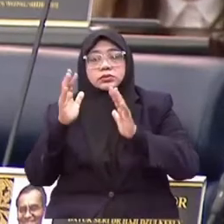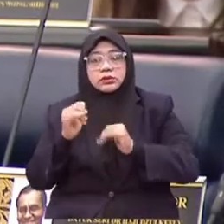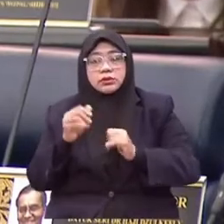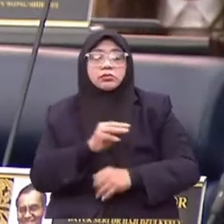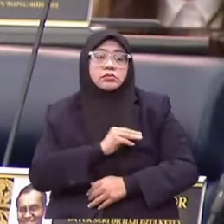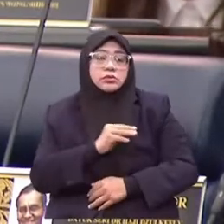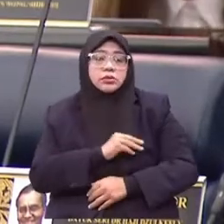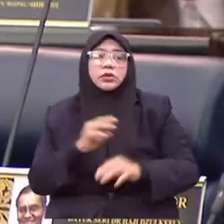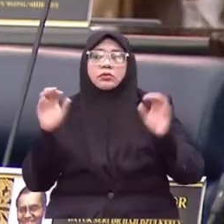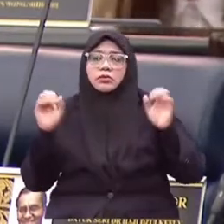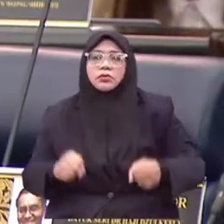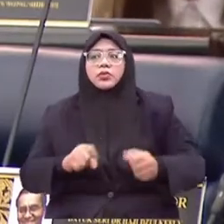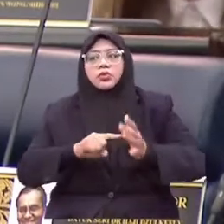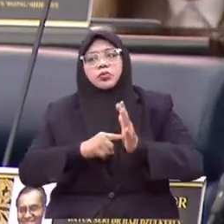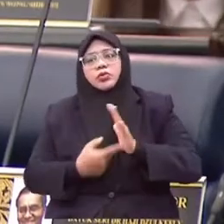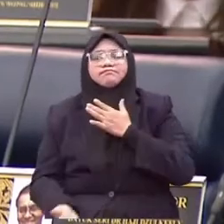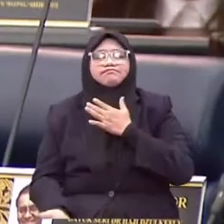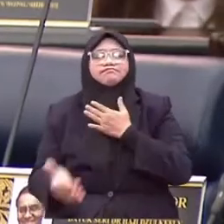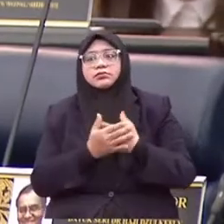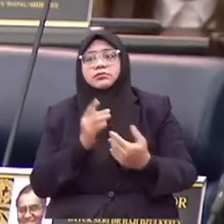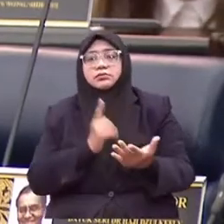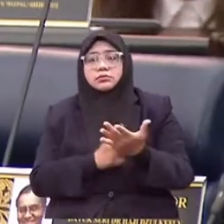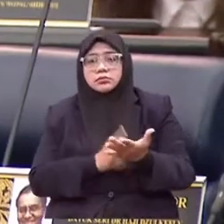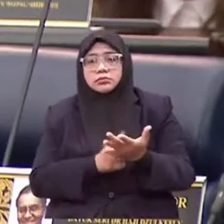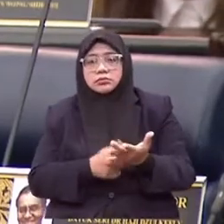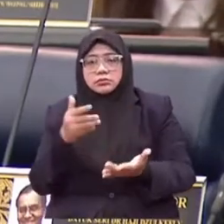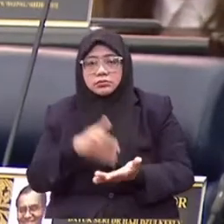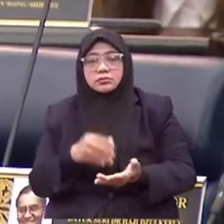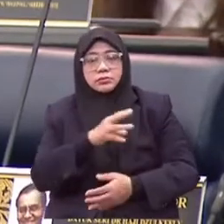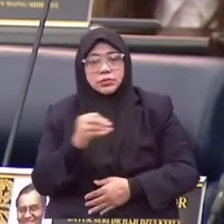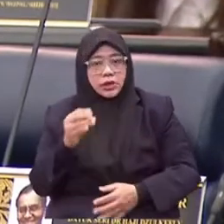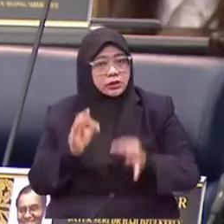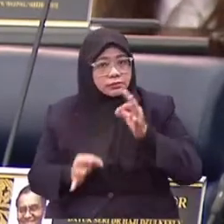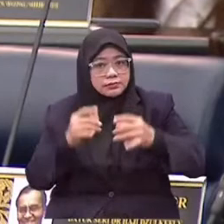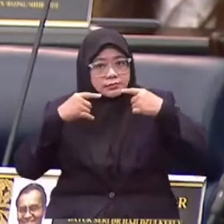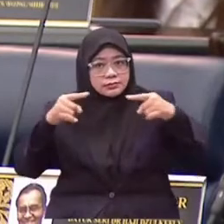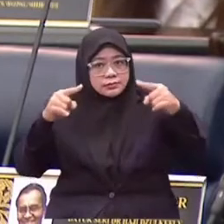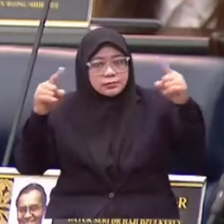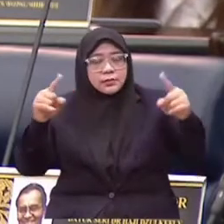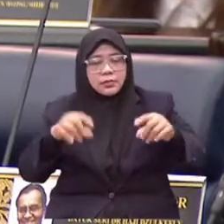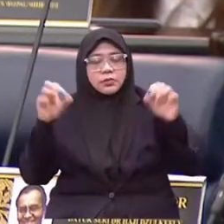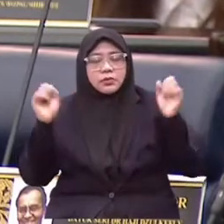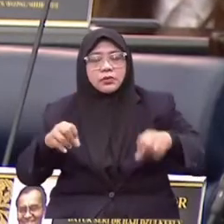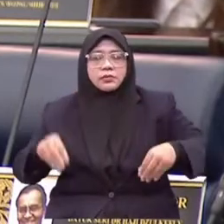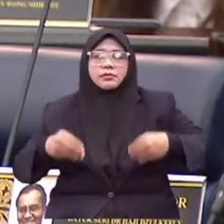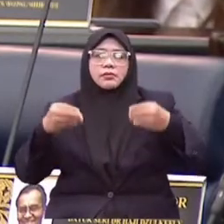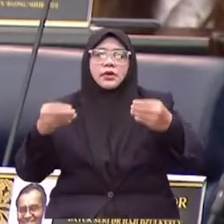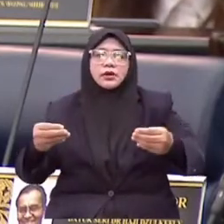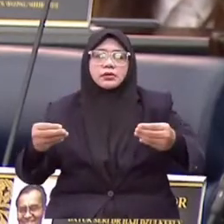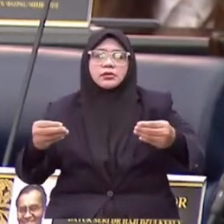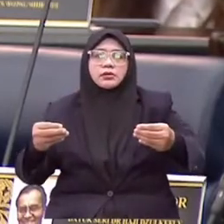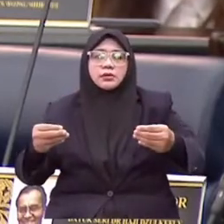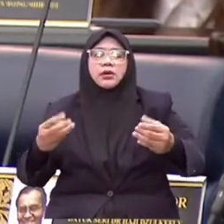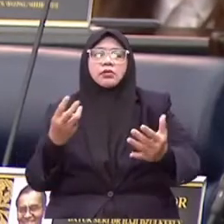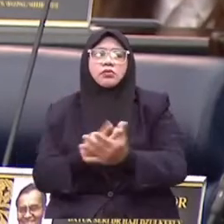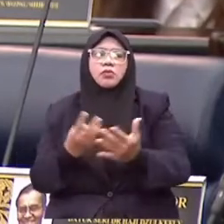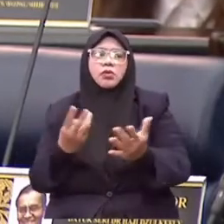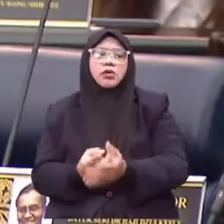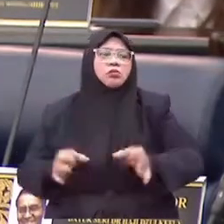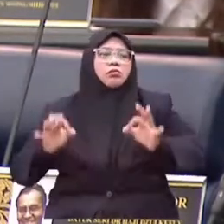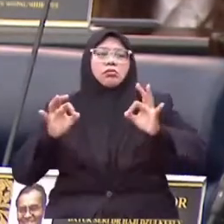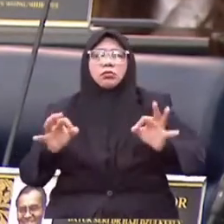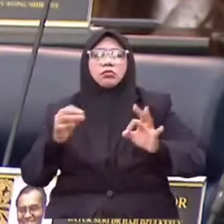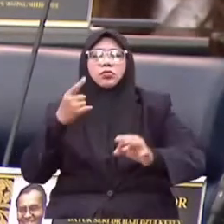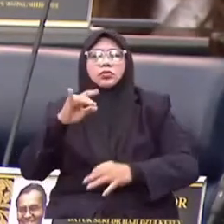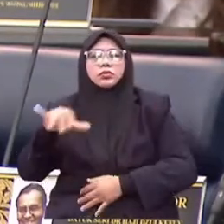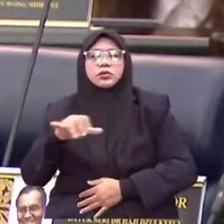Hawa mencuri boleh mulkan balik buntingan semula dan jika bercahaya ini dapat memberi suntikan keuangan yang sangat besar